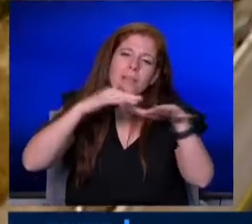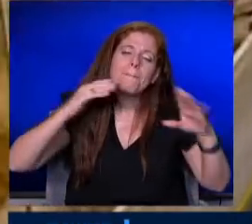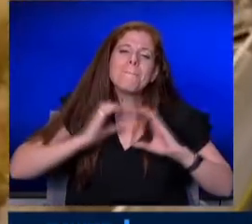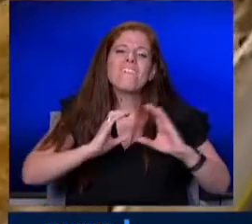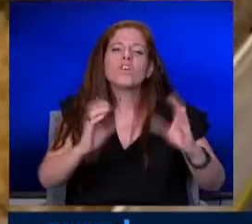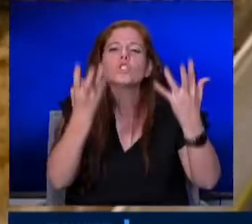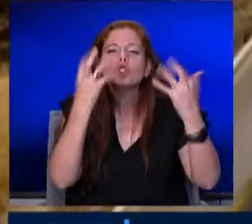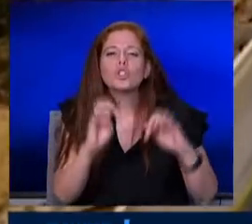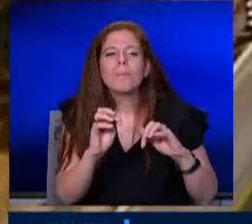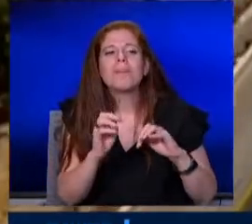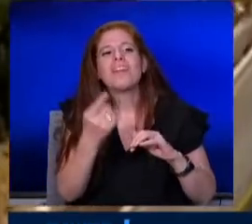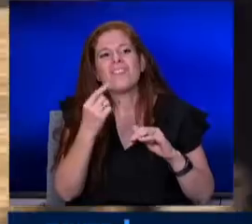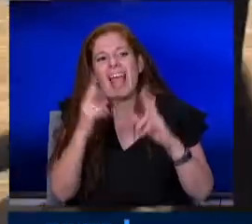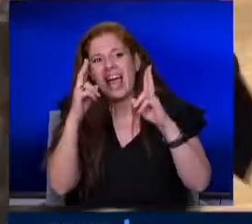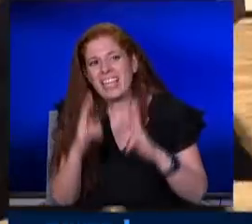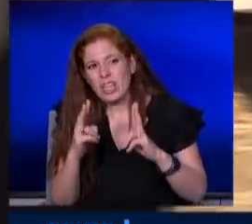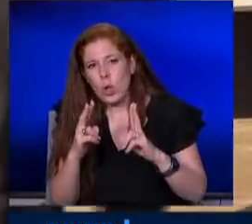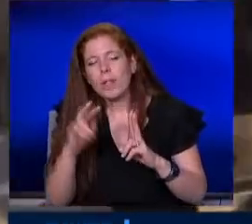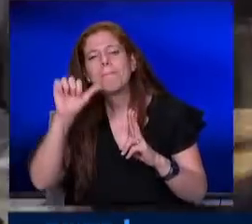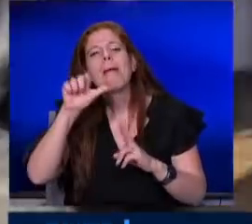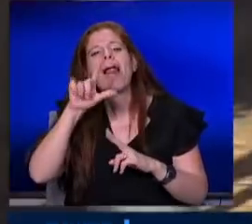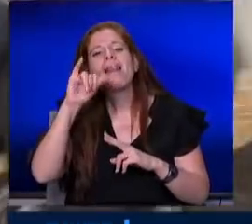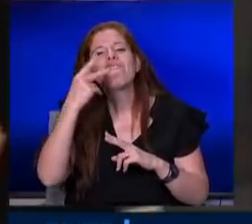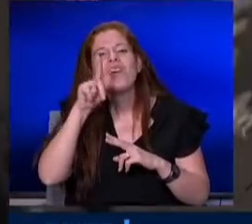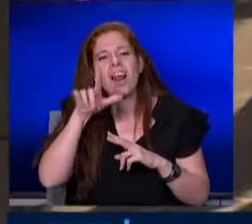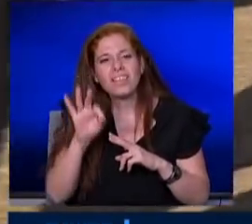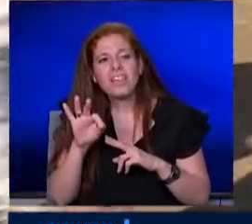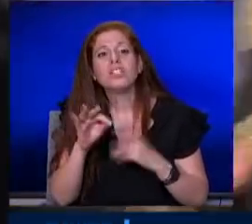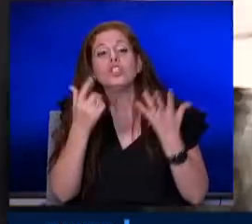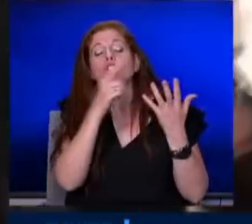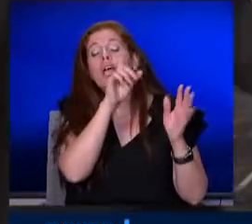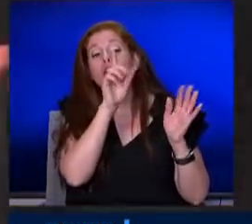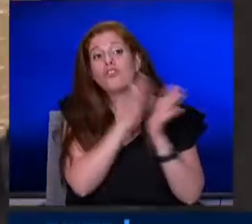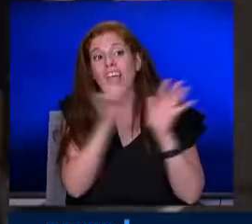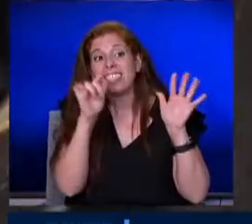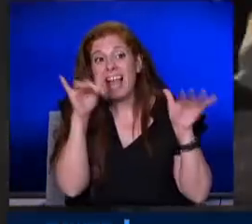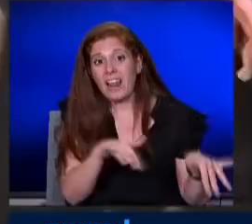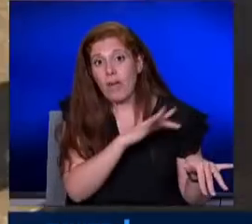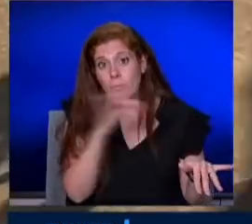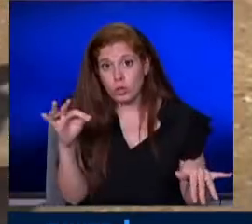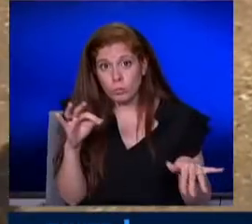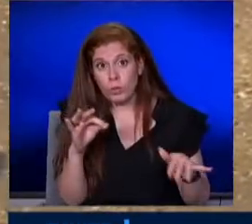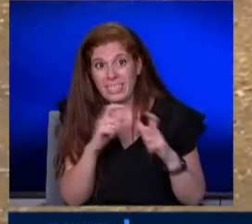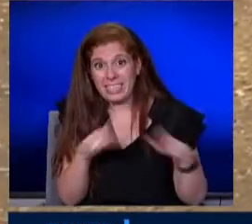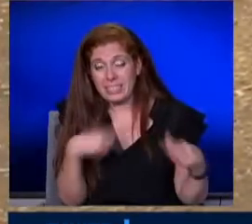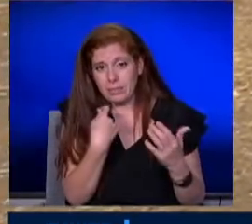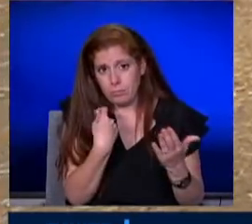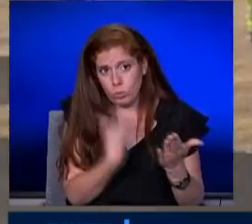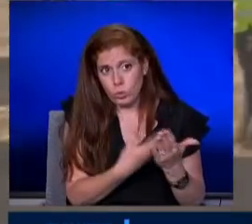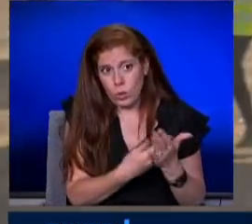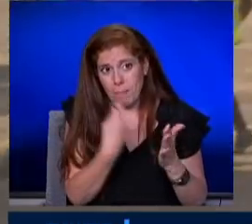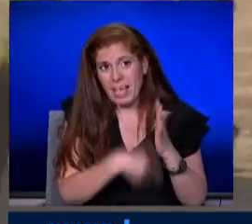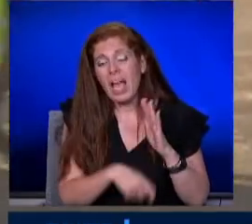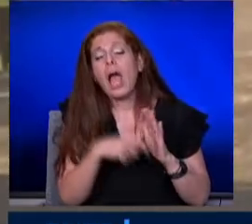לפני חניון המכוניות הפרטיות באליפלט. 17,500 כרטיסים הוצאו למחירה. הציבור רכש 110,000